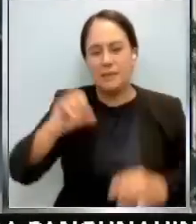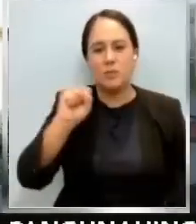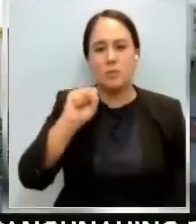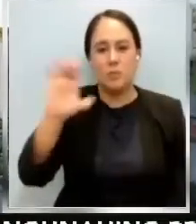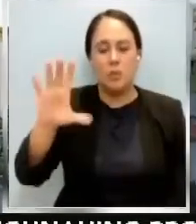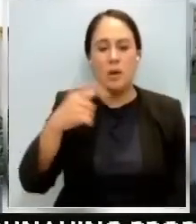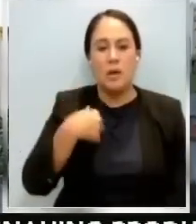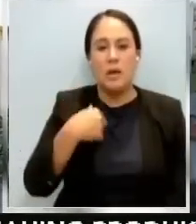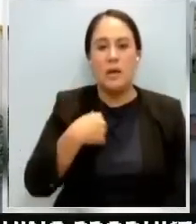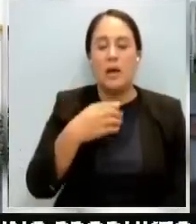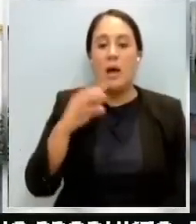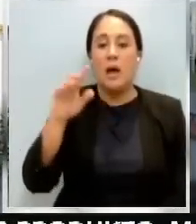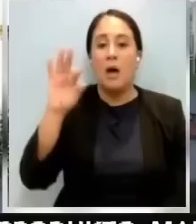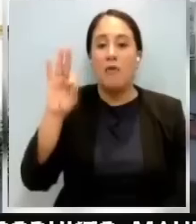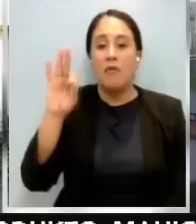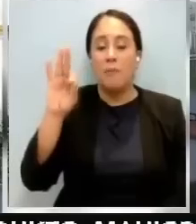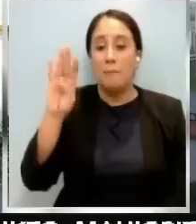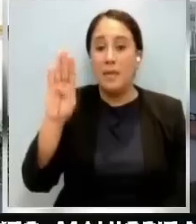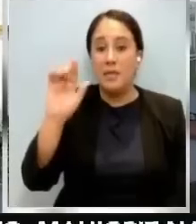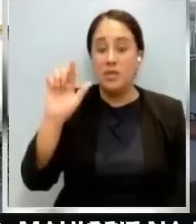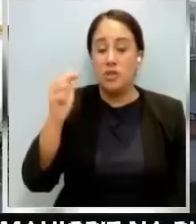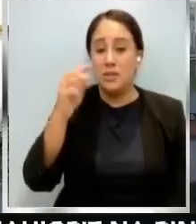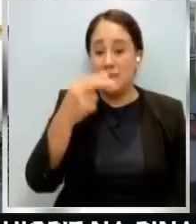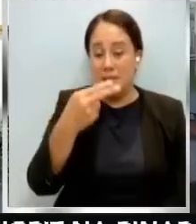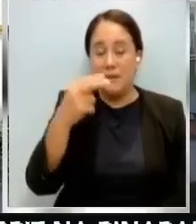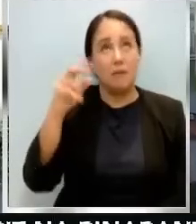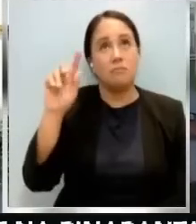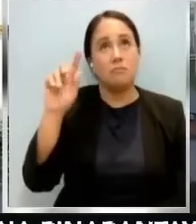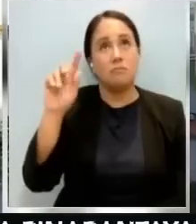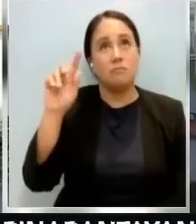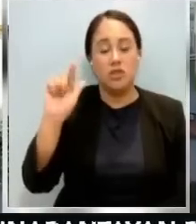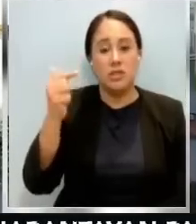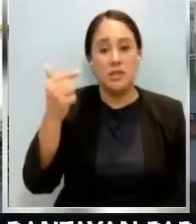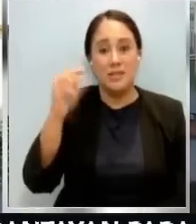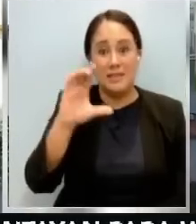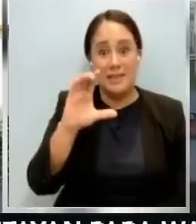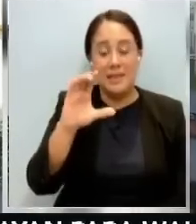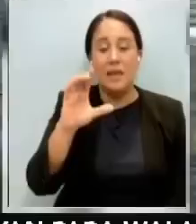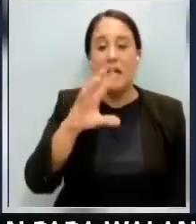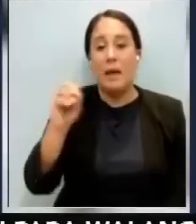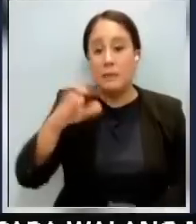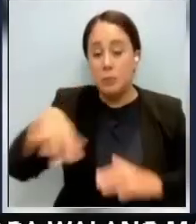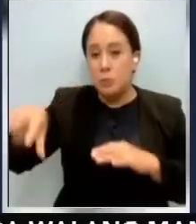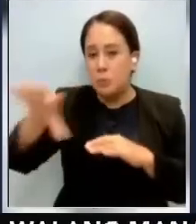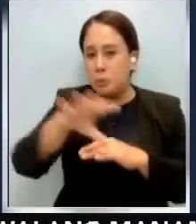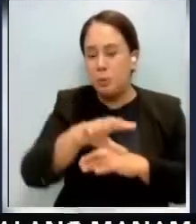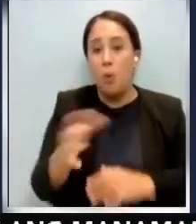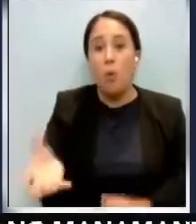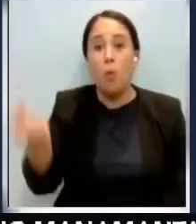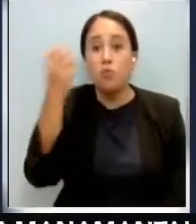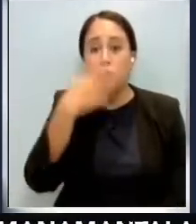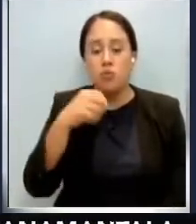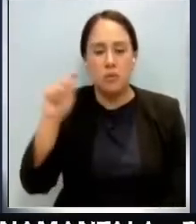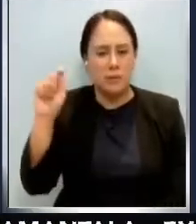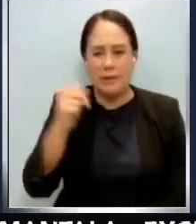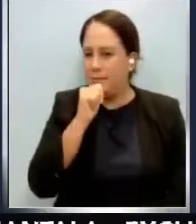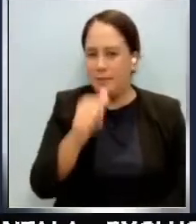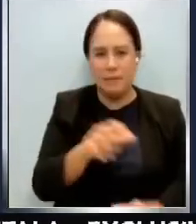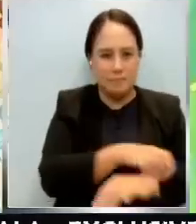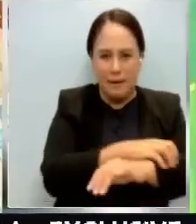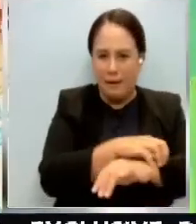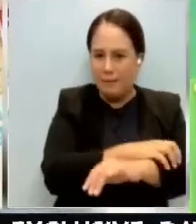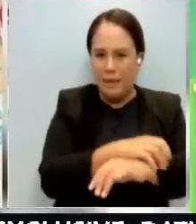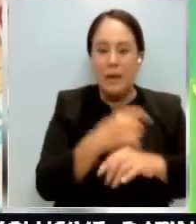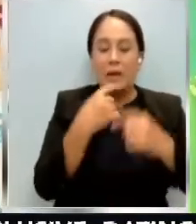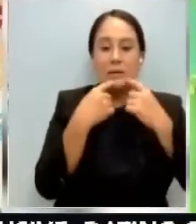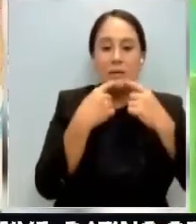Bonifacio at mga lugar sa palibot ito ay bahagi ng Taguig at hindi ng Makati. Kaya umalma siya sa napaulat na mga pahayag